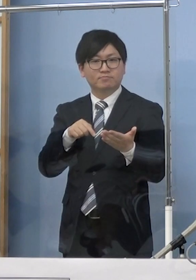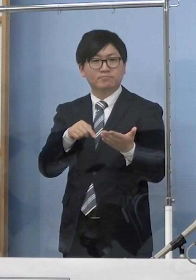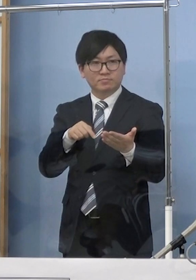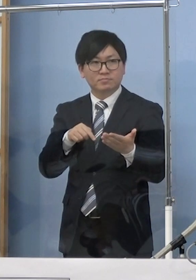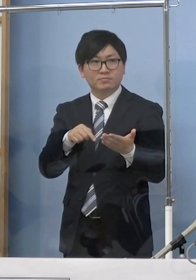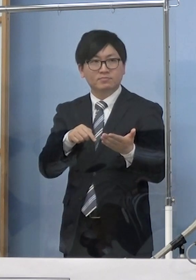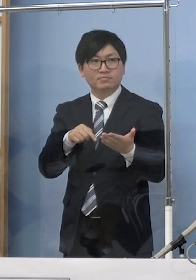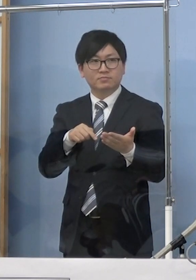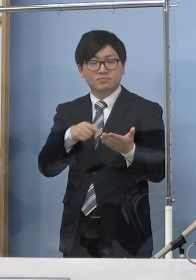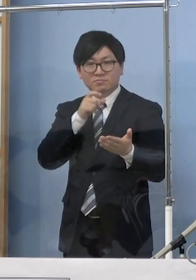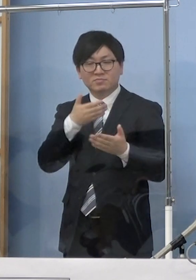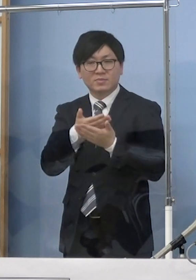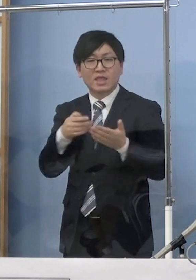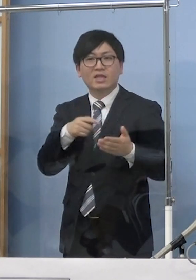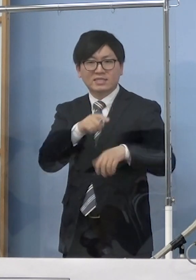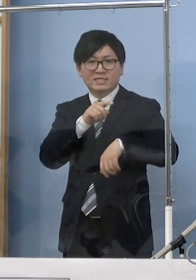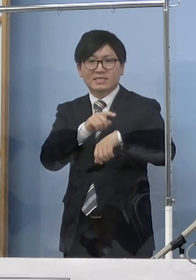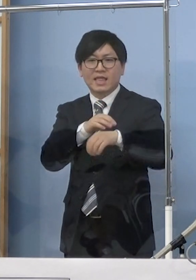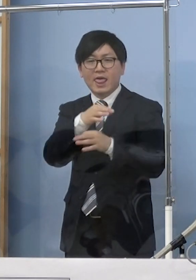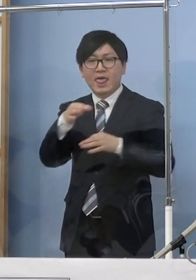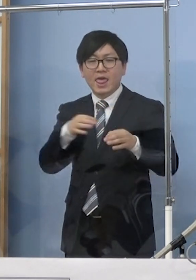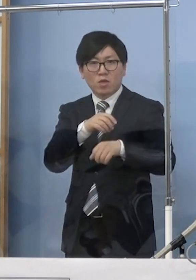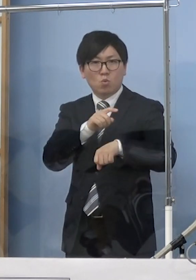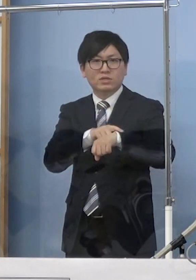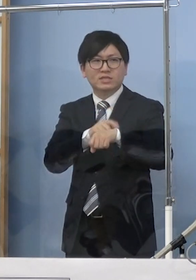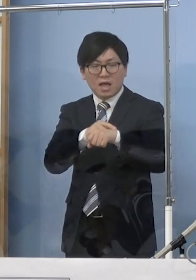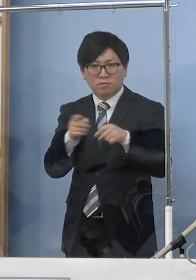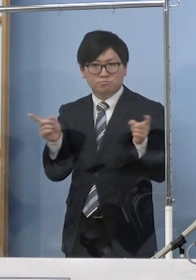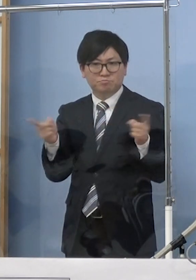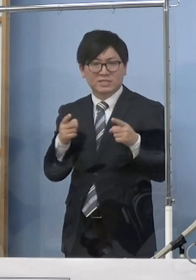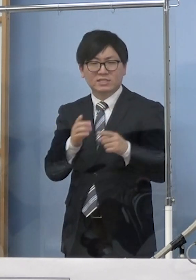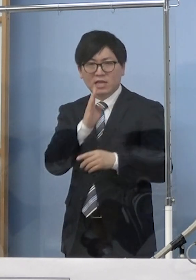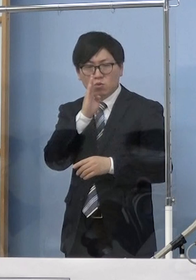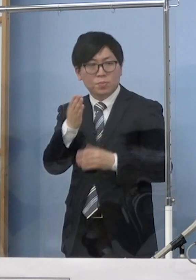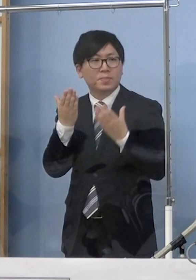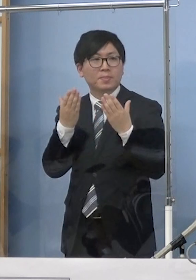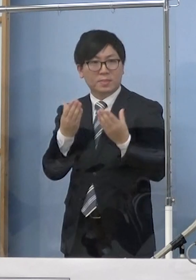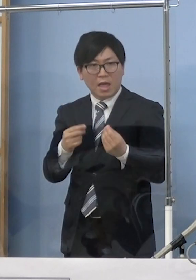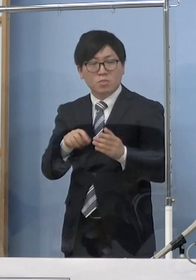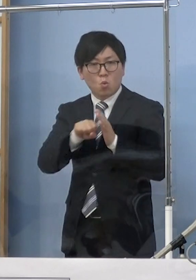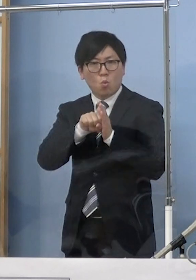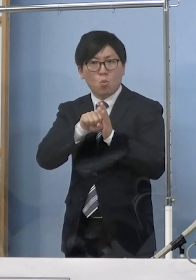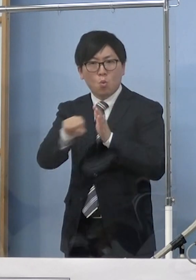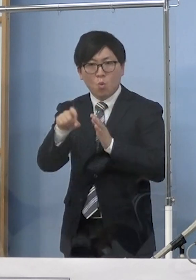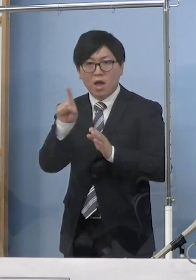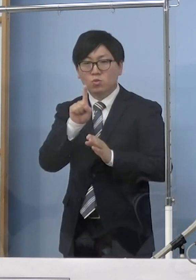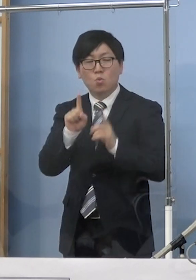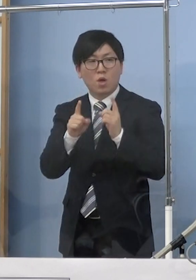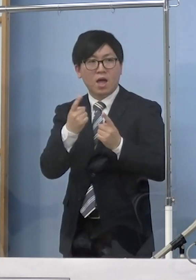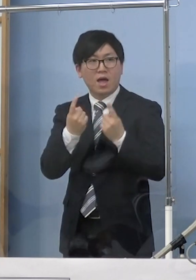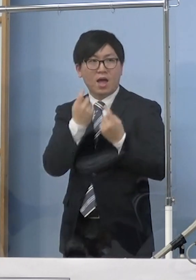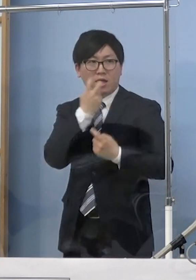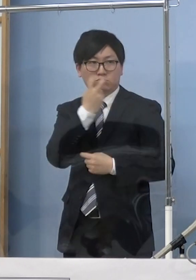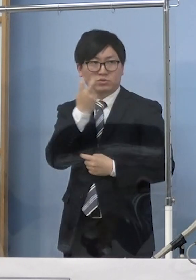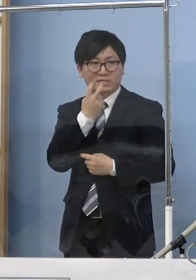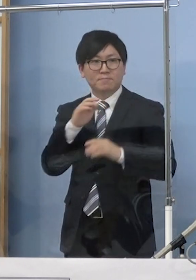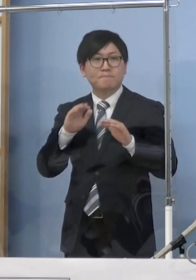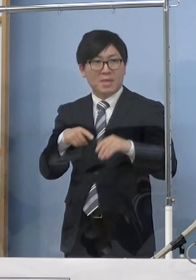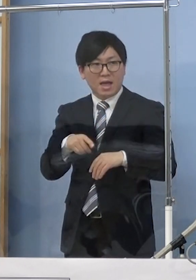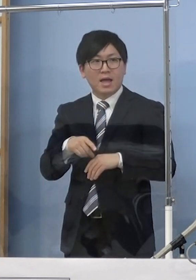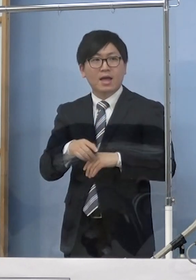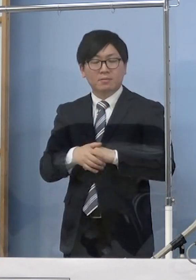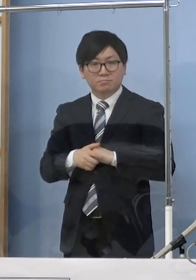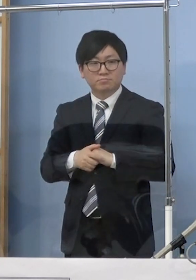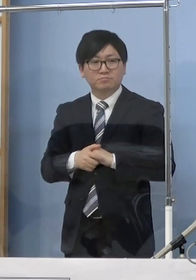時短の要請をかけさせていただいて、まあ、その効果測定、これを見る必要もあるということで、あえてそうした数値を今